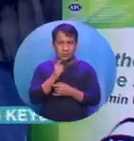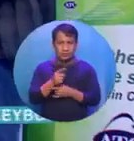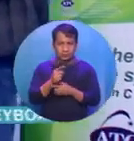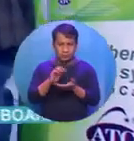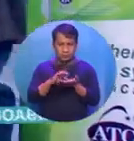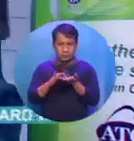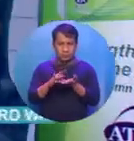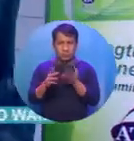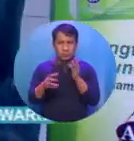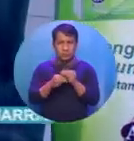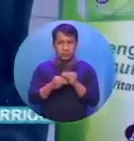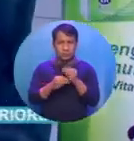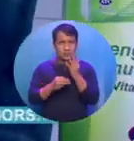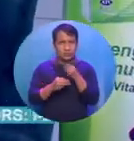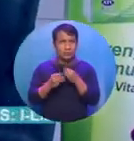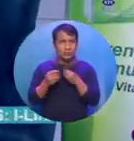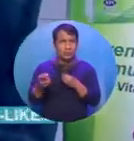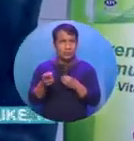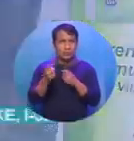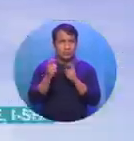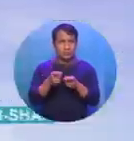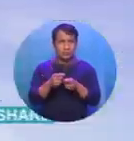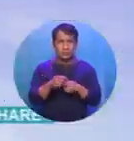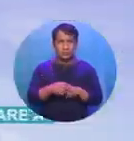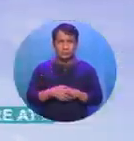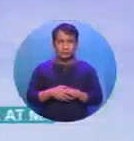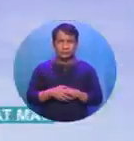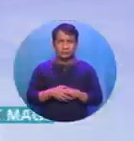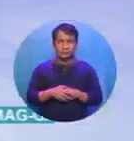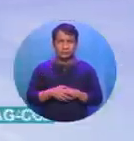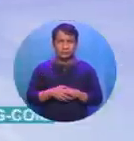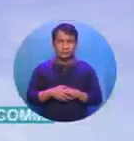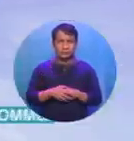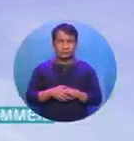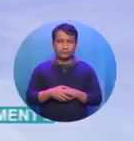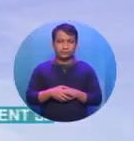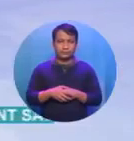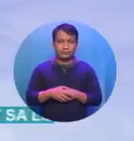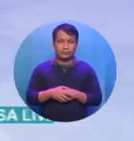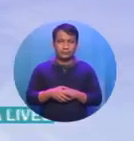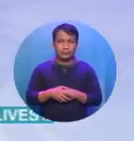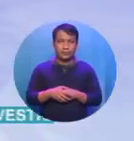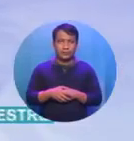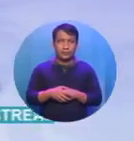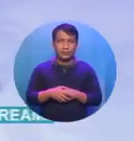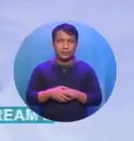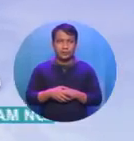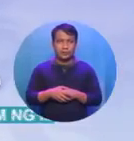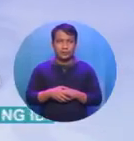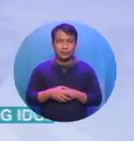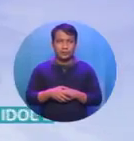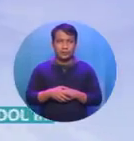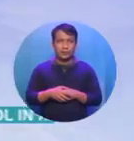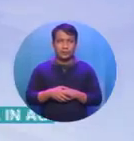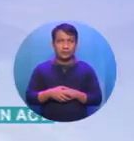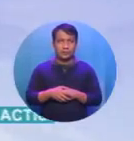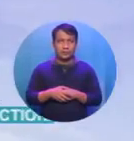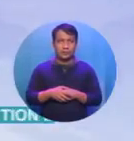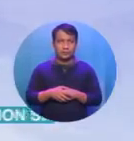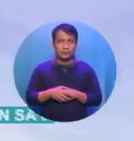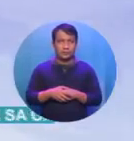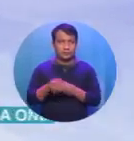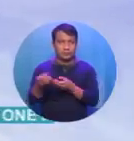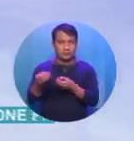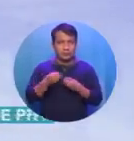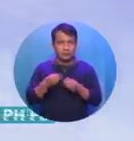na natin. Tingnan nyo, girls. Tumutugma ba yung nasa email at saka yung hawak nyong papel, yung mga numero? Okay,